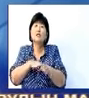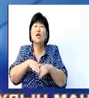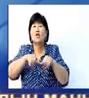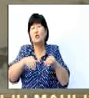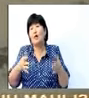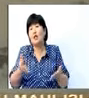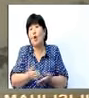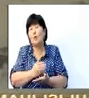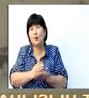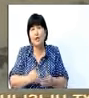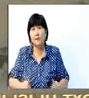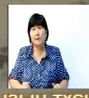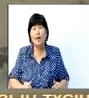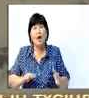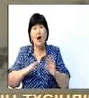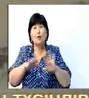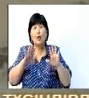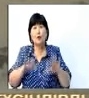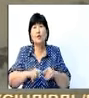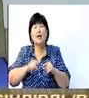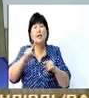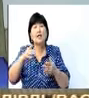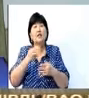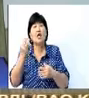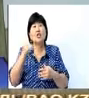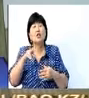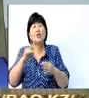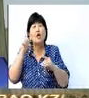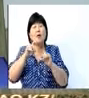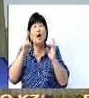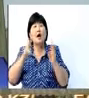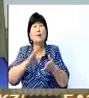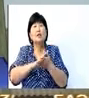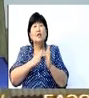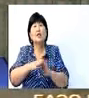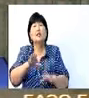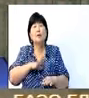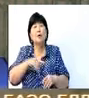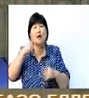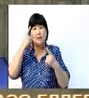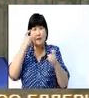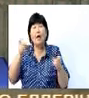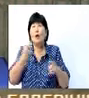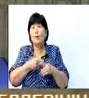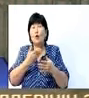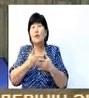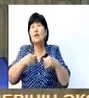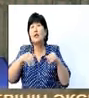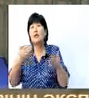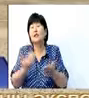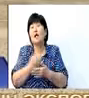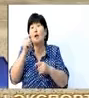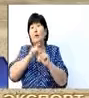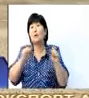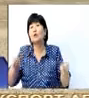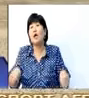отыр. Аудан орталығынан шалғайда жатқан Шиелі ауылының мектебі де апаттық жағдайда деп танылған болатын. Енді міне бұл мәселе шешімін тауып, жаңа білім